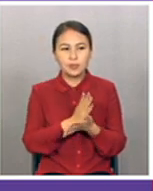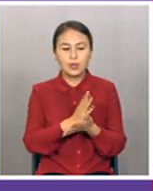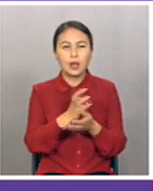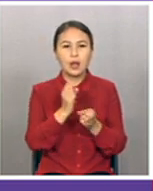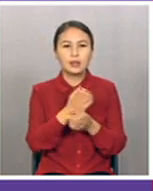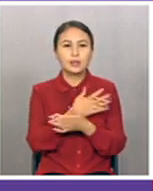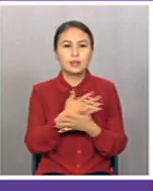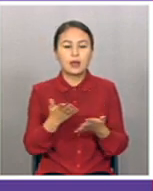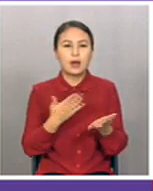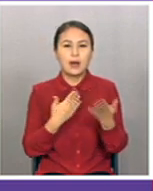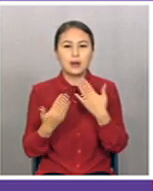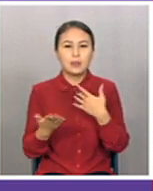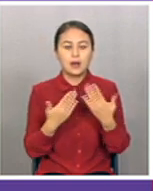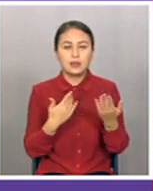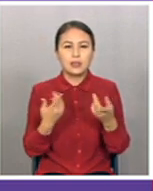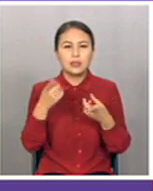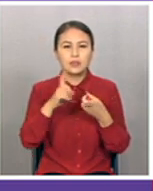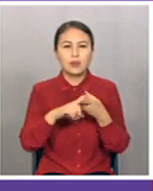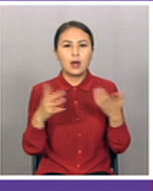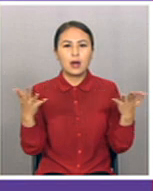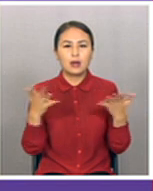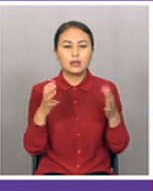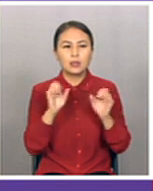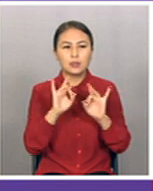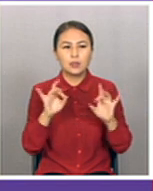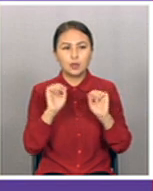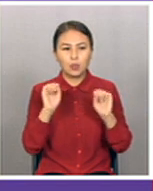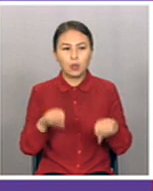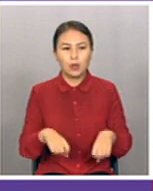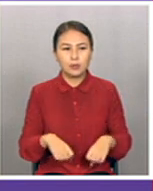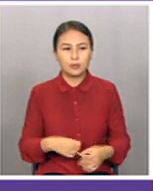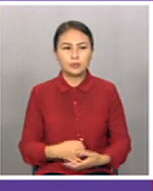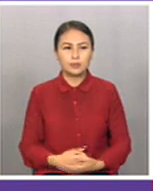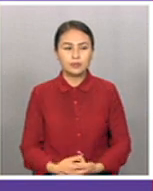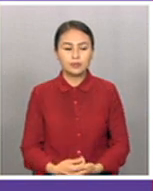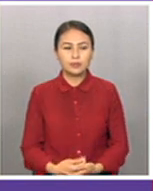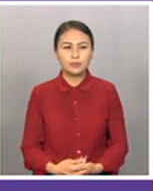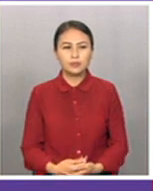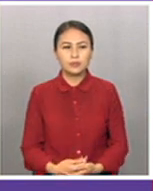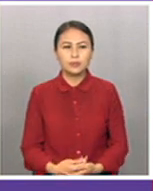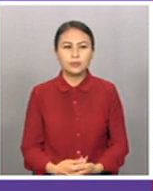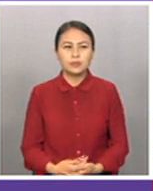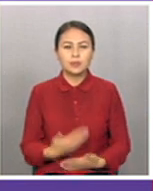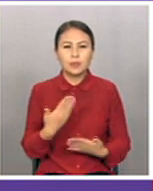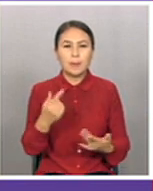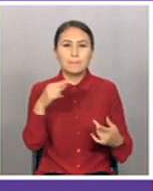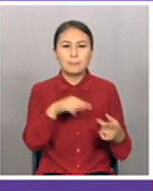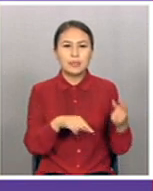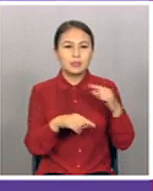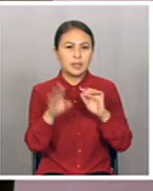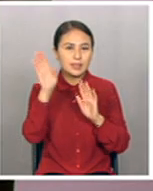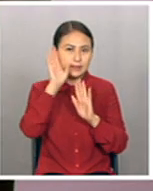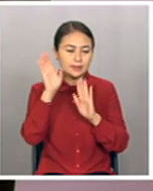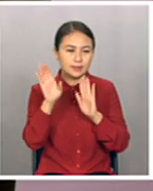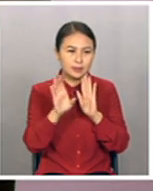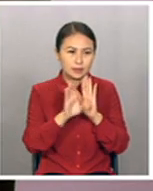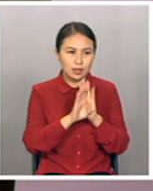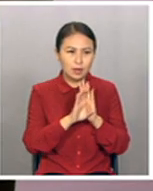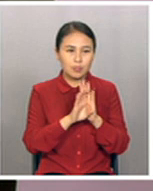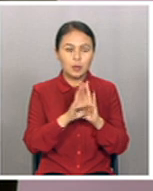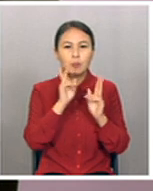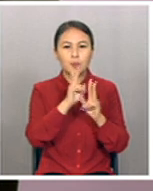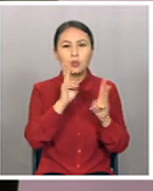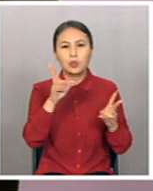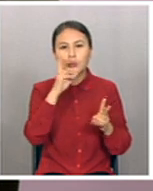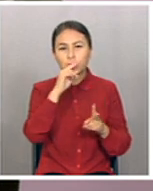бұлардың қарым-қатынасына қандай баға беруге болады? Бұлар бірін-бірі тыңдап, біреу